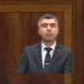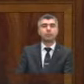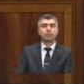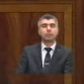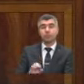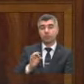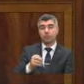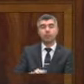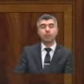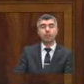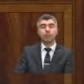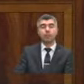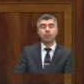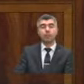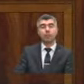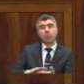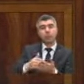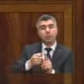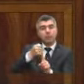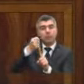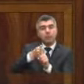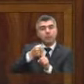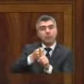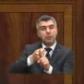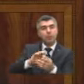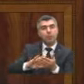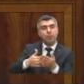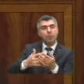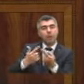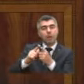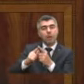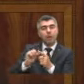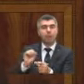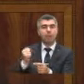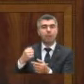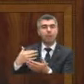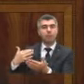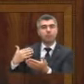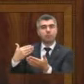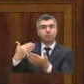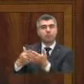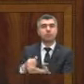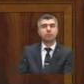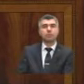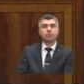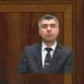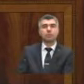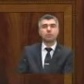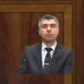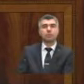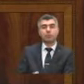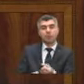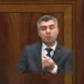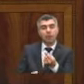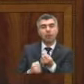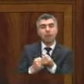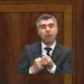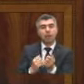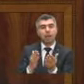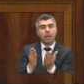الخصوص، وتعزيزا للمجهودات التي تم بذلها خلال السنوات الأخيرة وفي إطار دعم المؤسسات